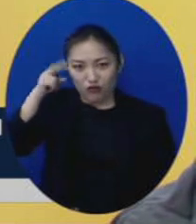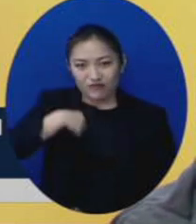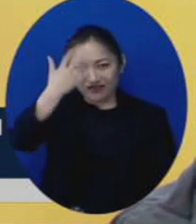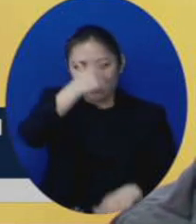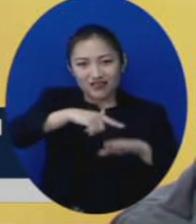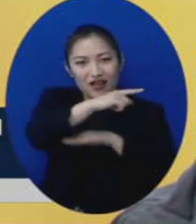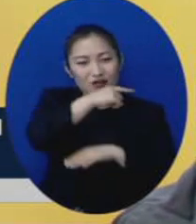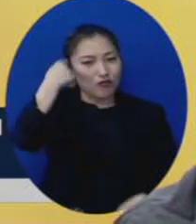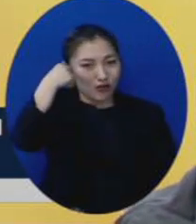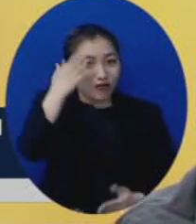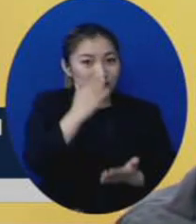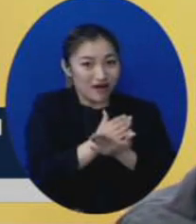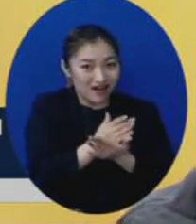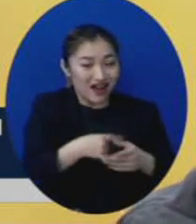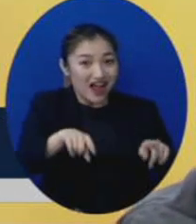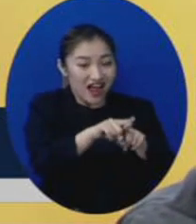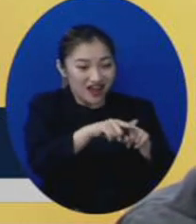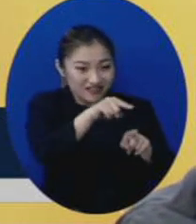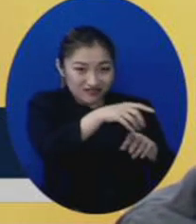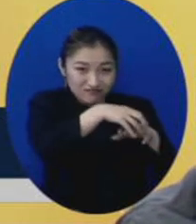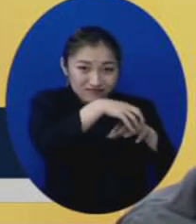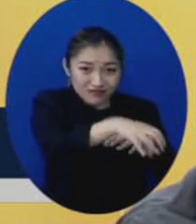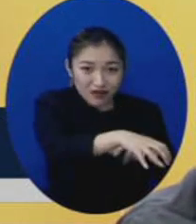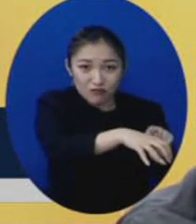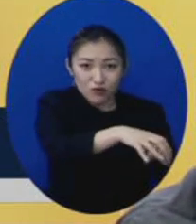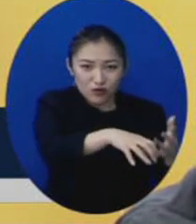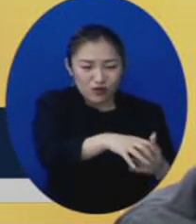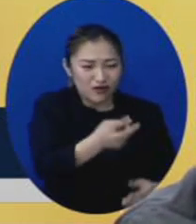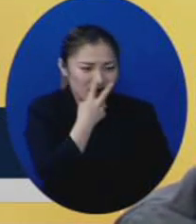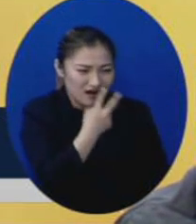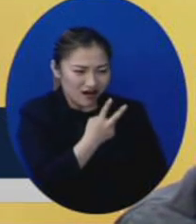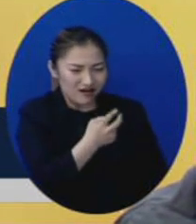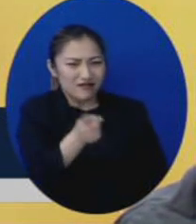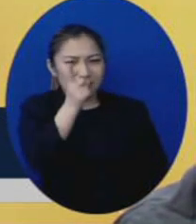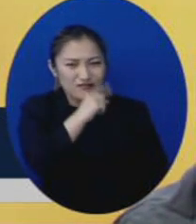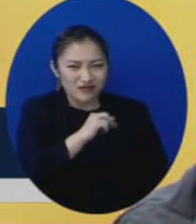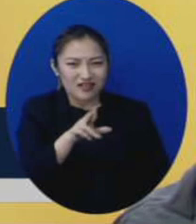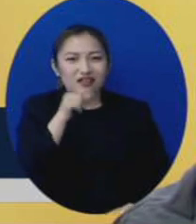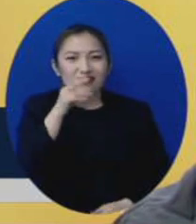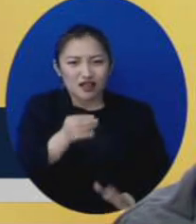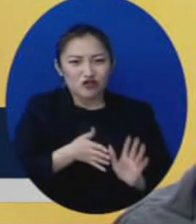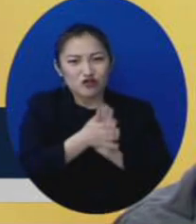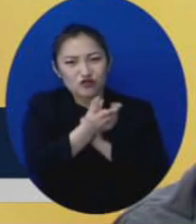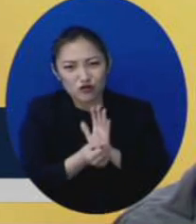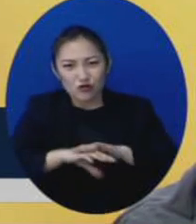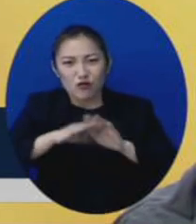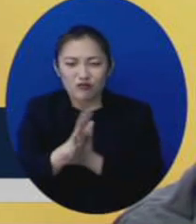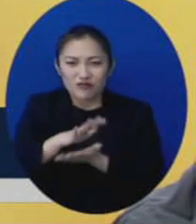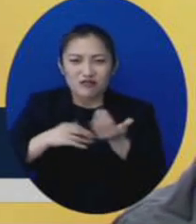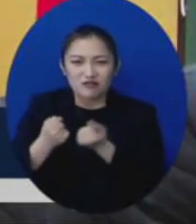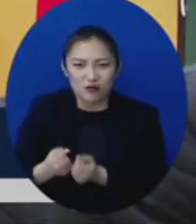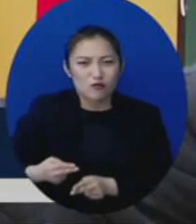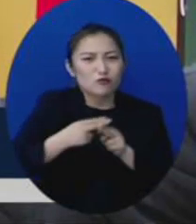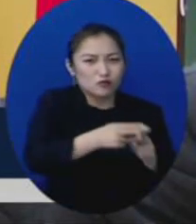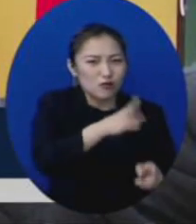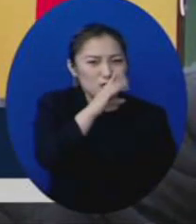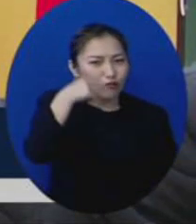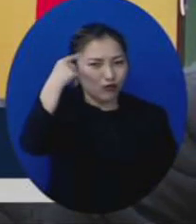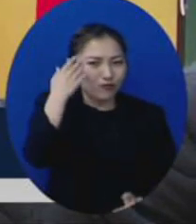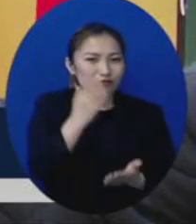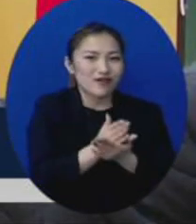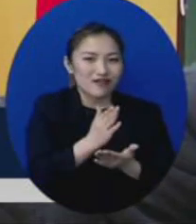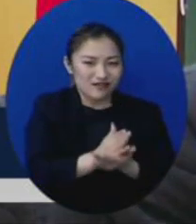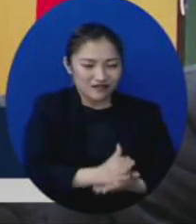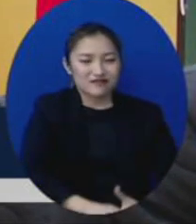энэ сервер бид нар анхаарч тусламж дэмжих үзрэмээр тийм яг хавдар байна. Энэ төслийн